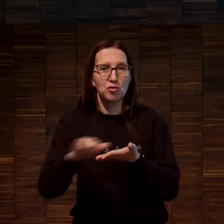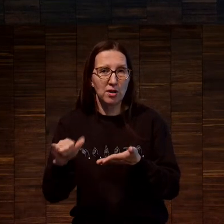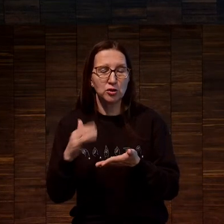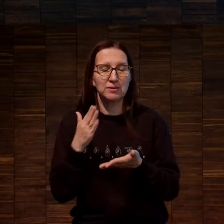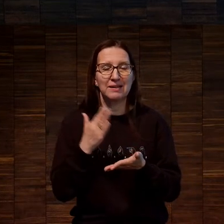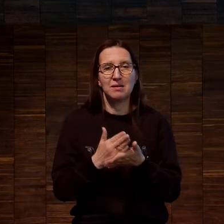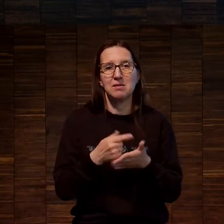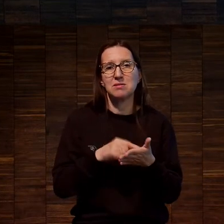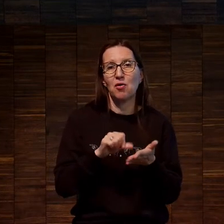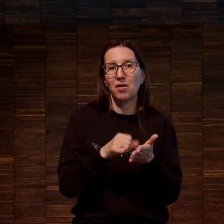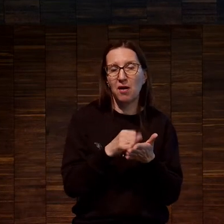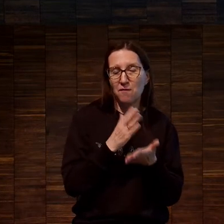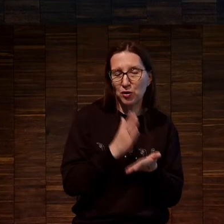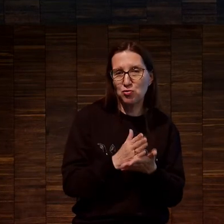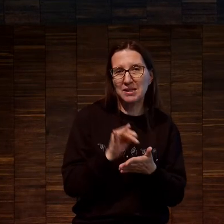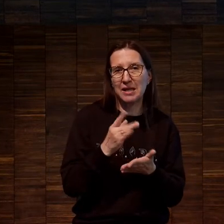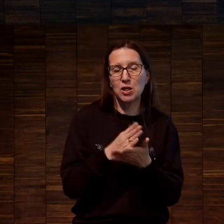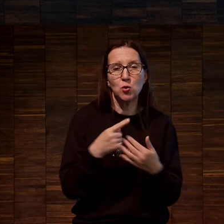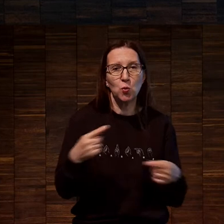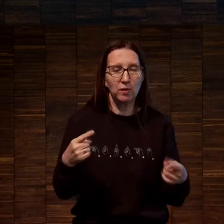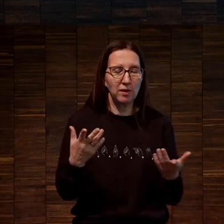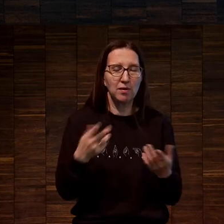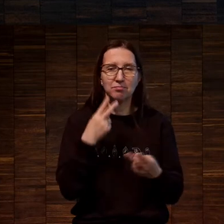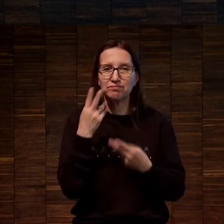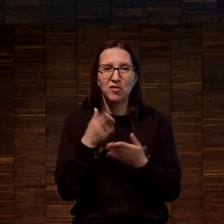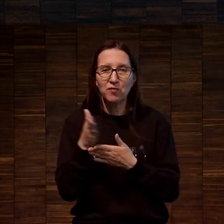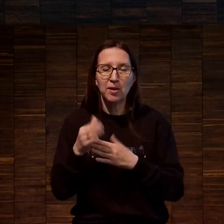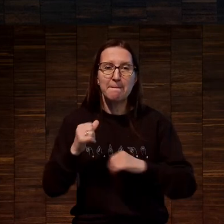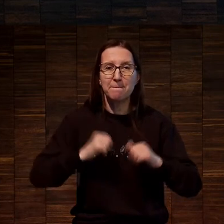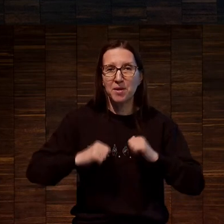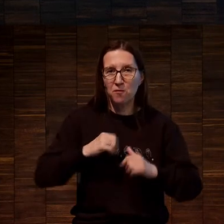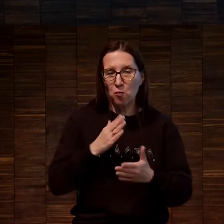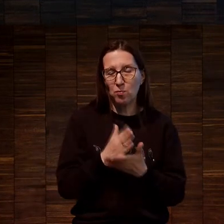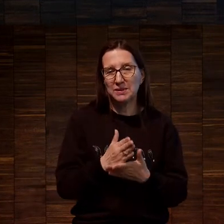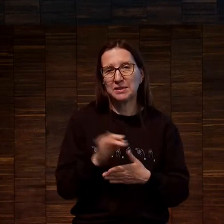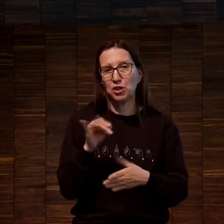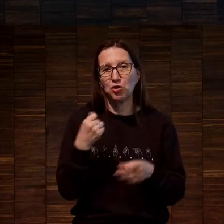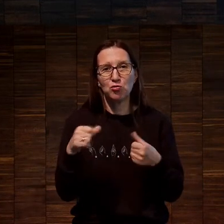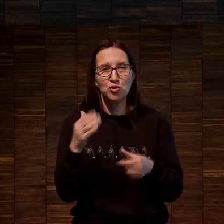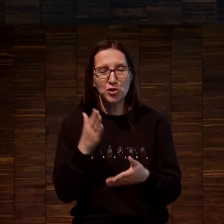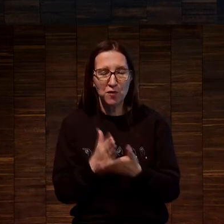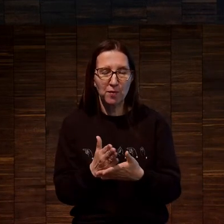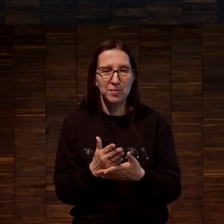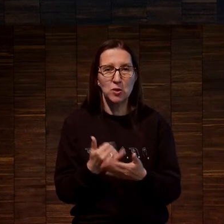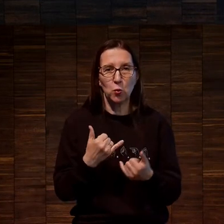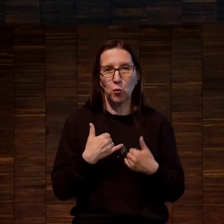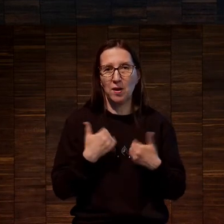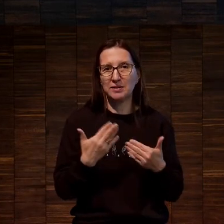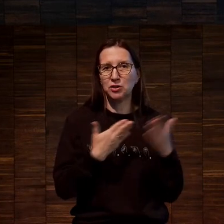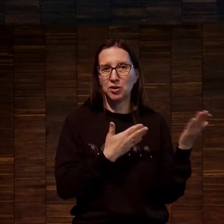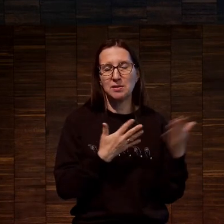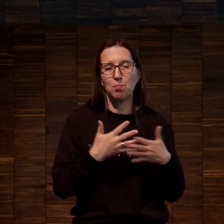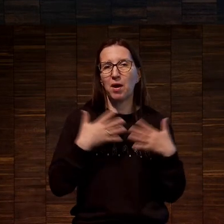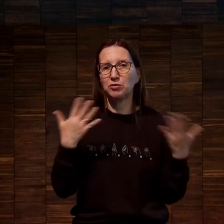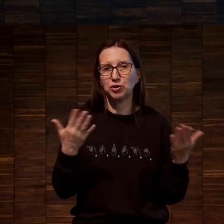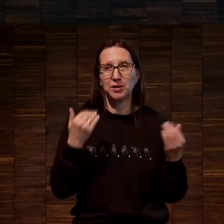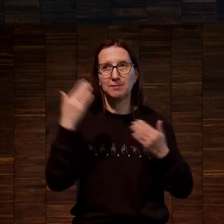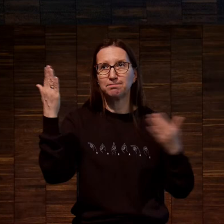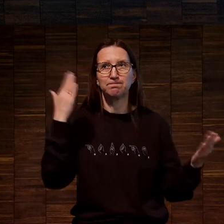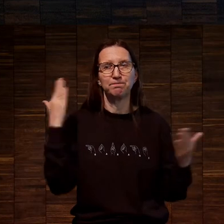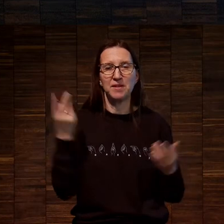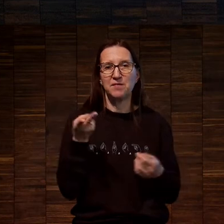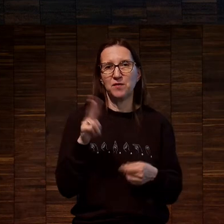и графических, ну и есть все другие виды и перформансов, и живописи, да, потому что сейчас у нас большие групповые выставки.